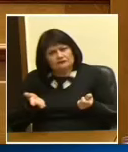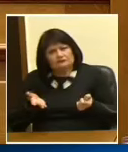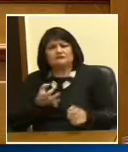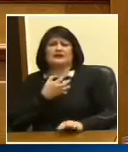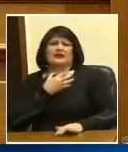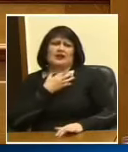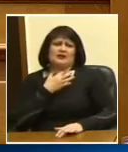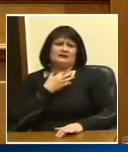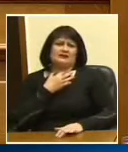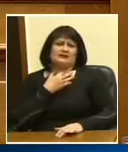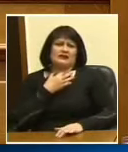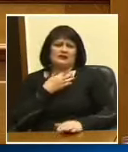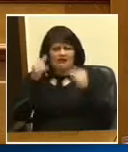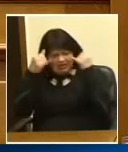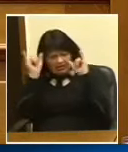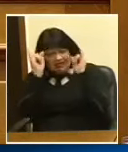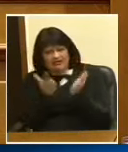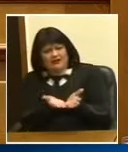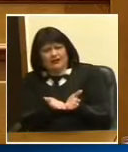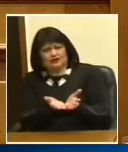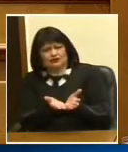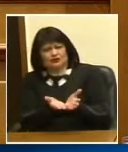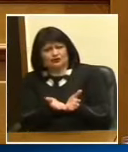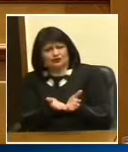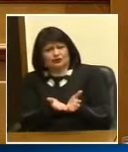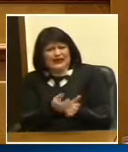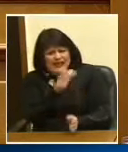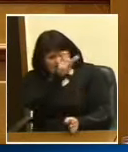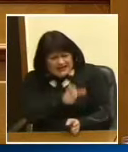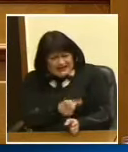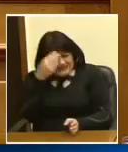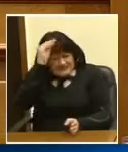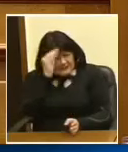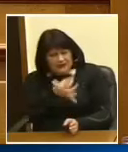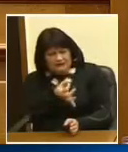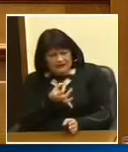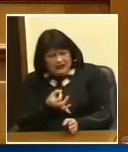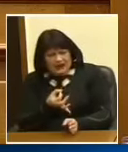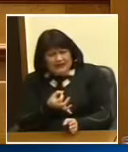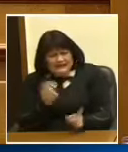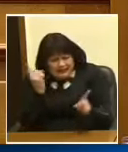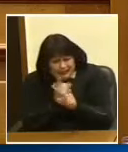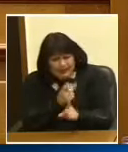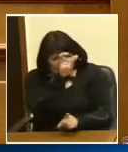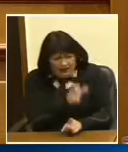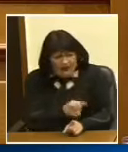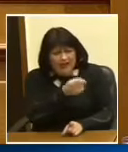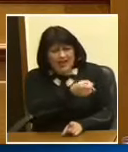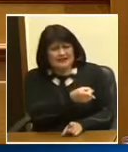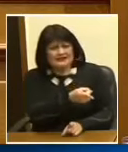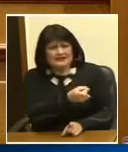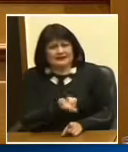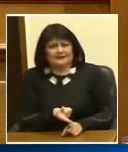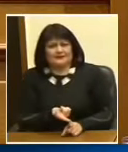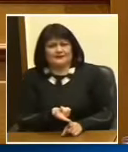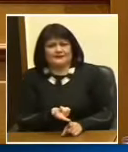χρειάζεται πολύ θράσος να εισηγήσετε εσείς, ειδικά εσείς, τη διεύρυνση